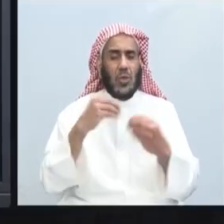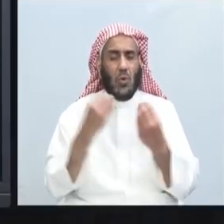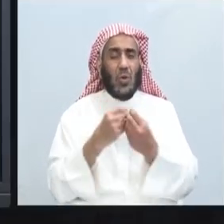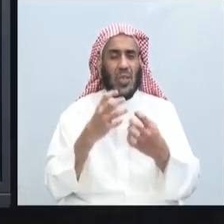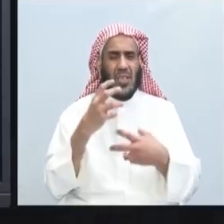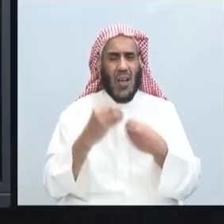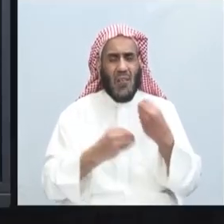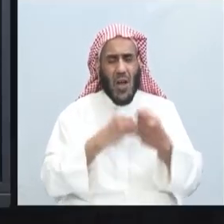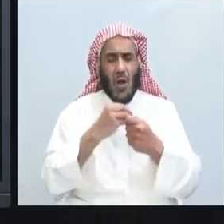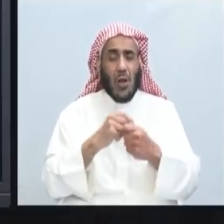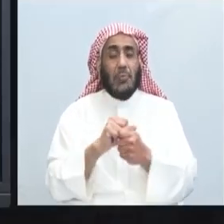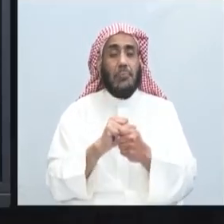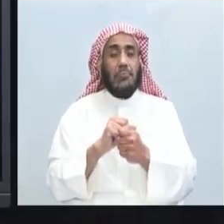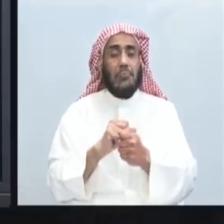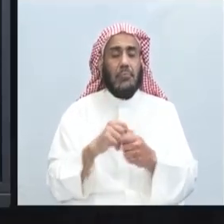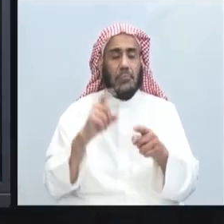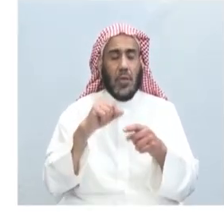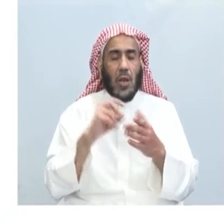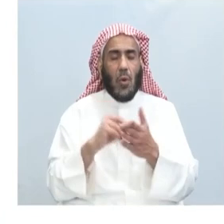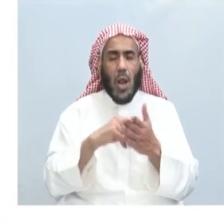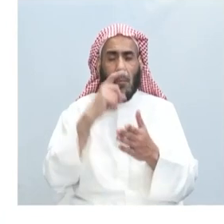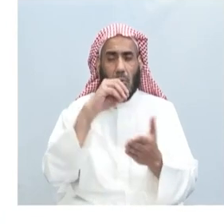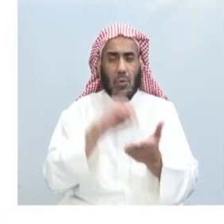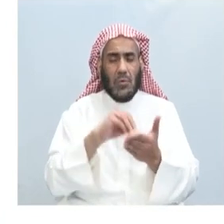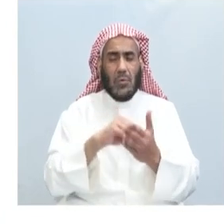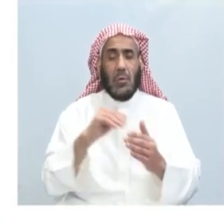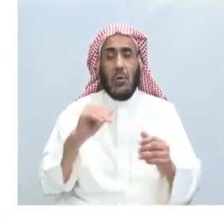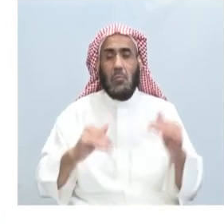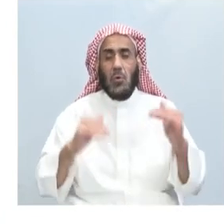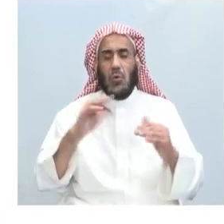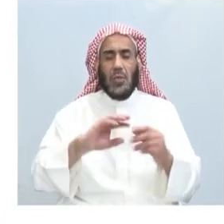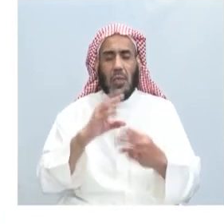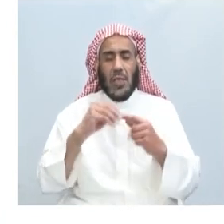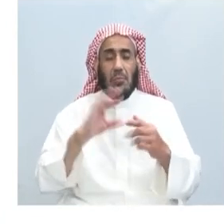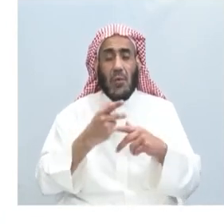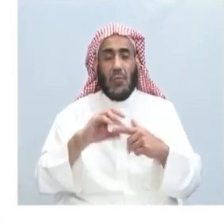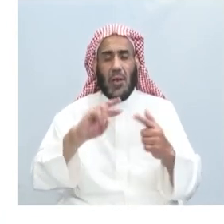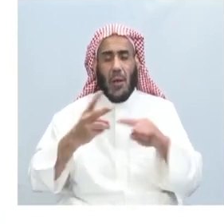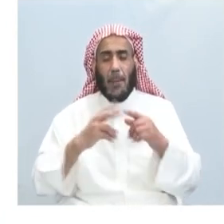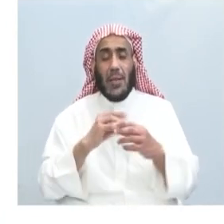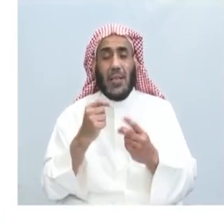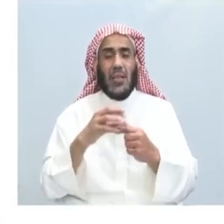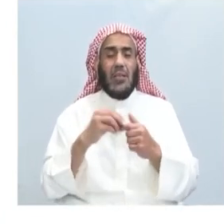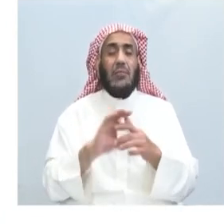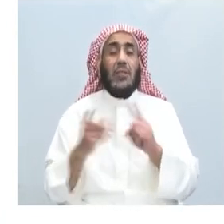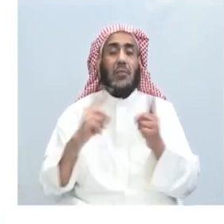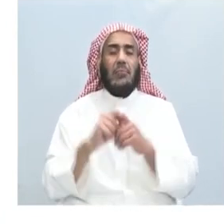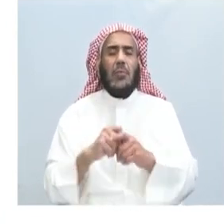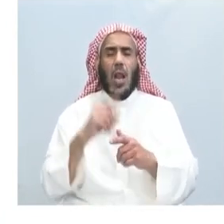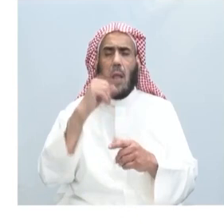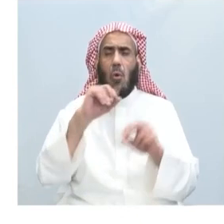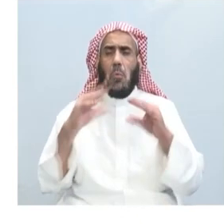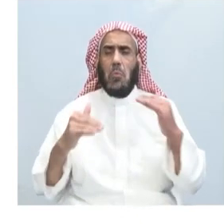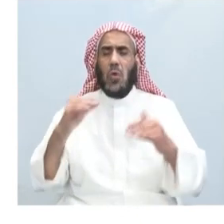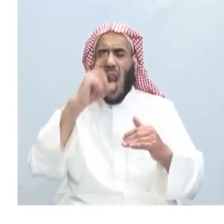تفاعل طبعا دلتا اتش خاص فيه اذا اولا لابد ان تكون موزونه فتحسب الفرق وتحسب عدد الذرات الموجوده في الطرفين اذا لم تكن